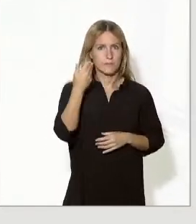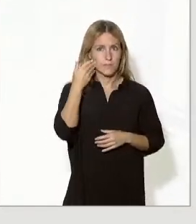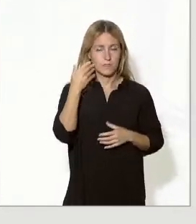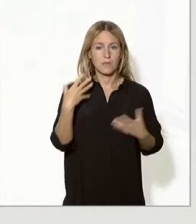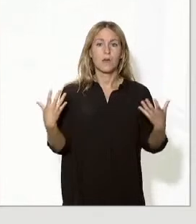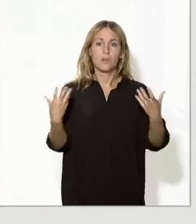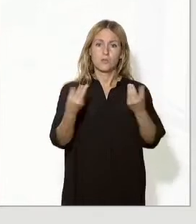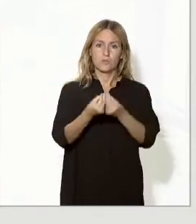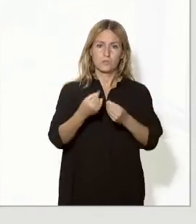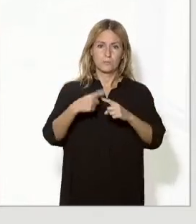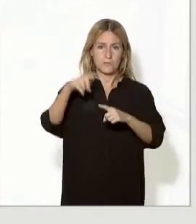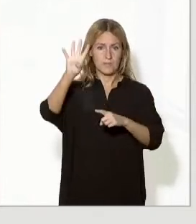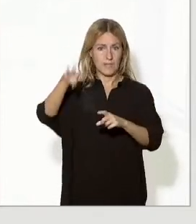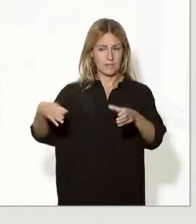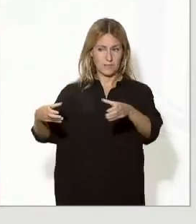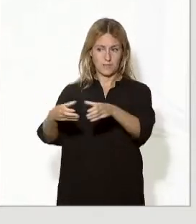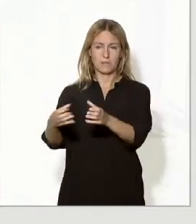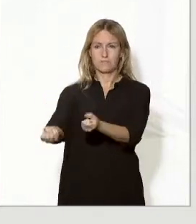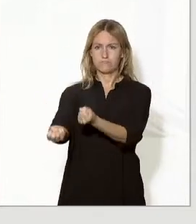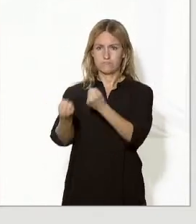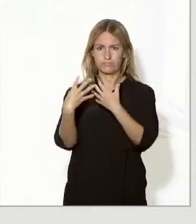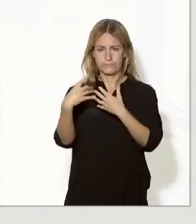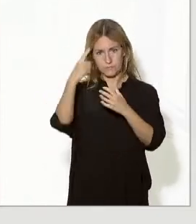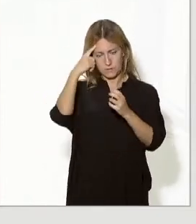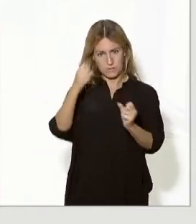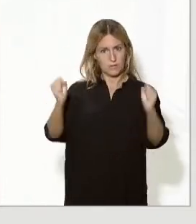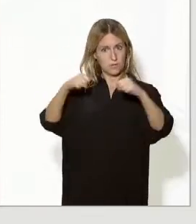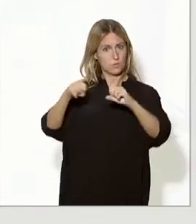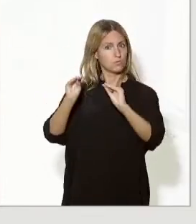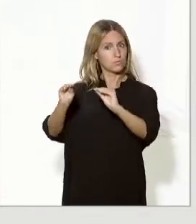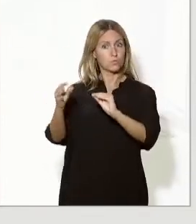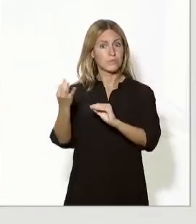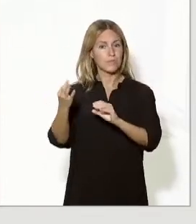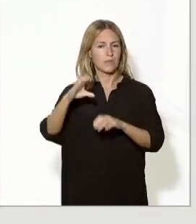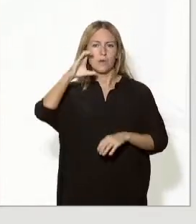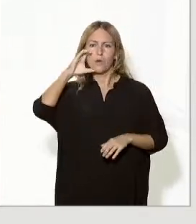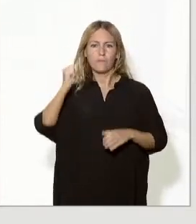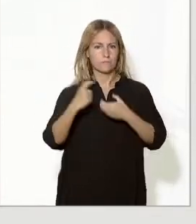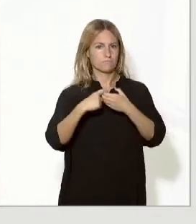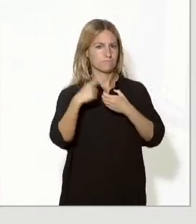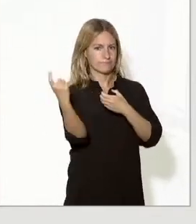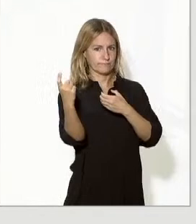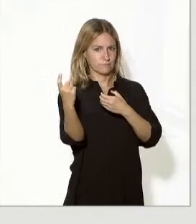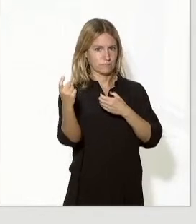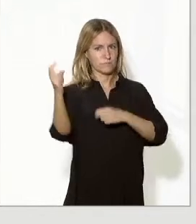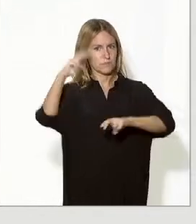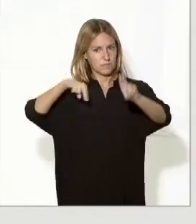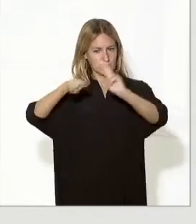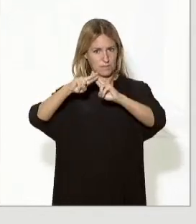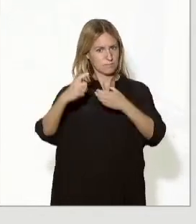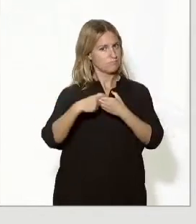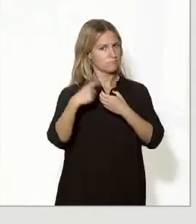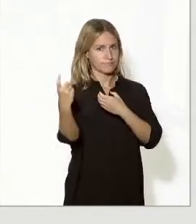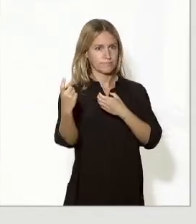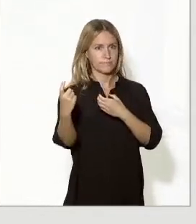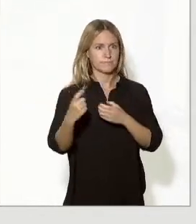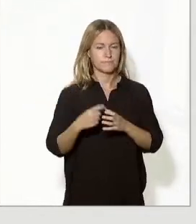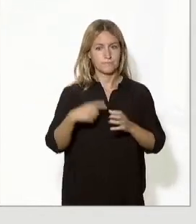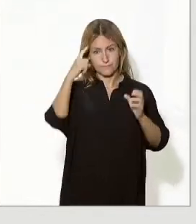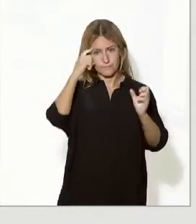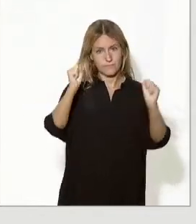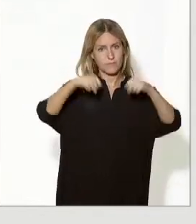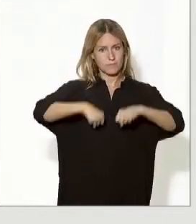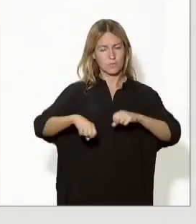Junts per Catalunya m'ha comunicat la decisió de deixar de formar part del govern de la Generalitat. Una